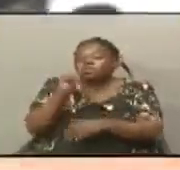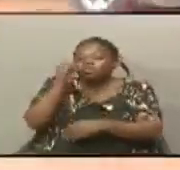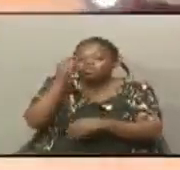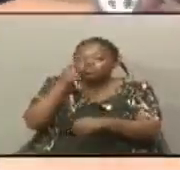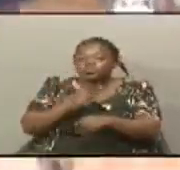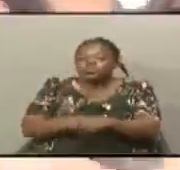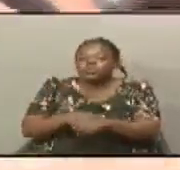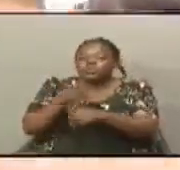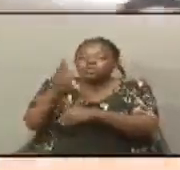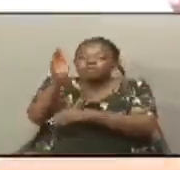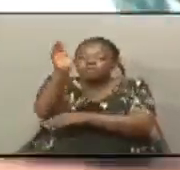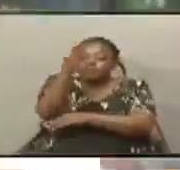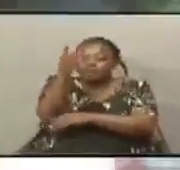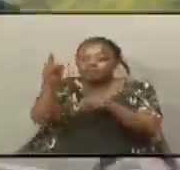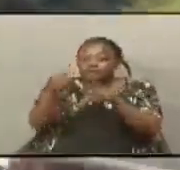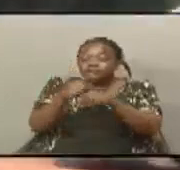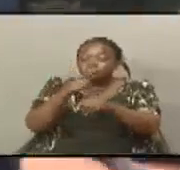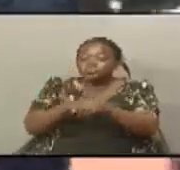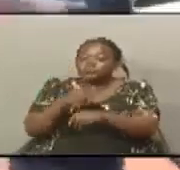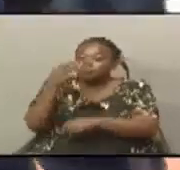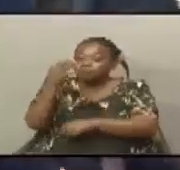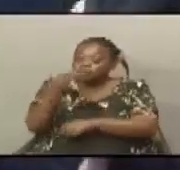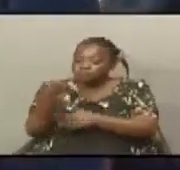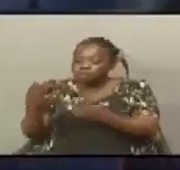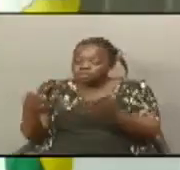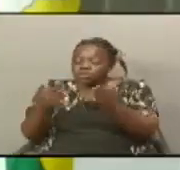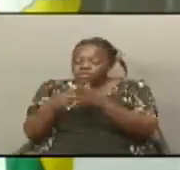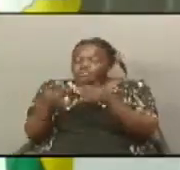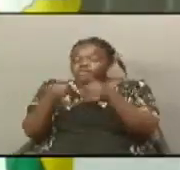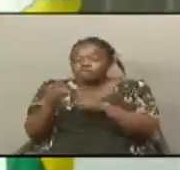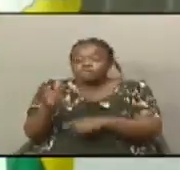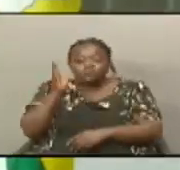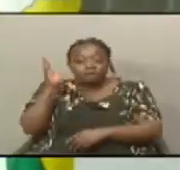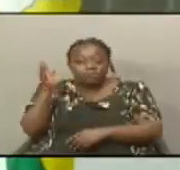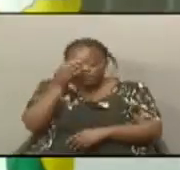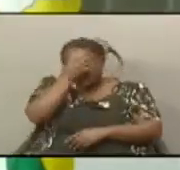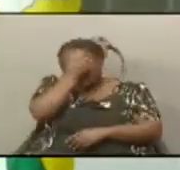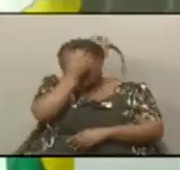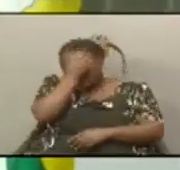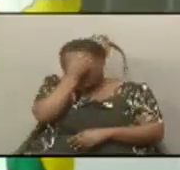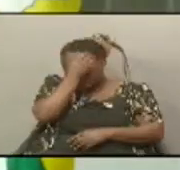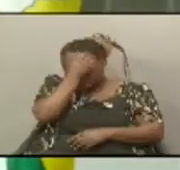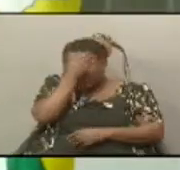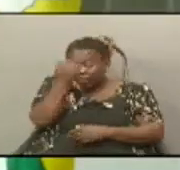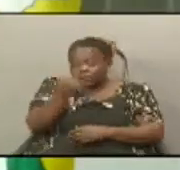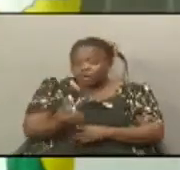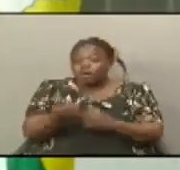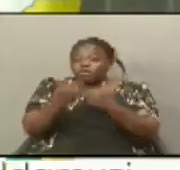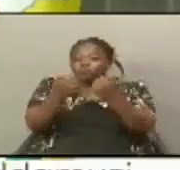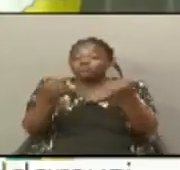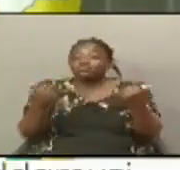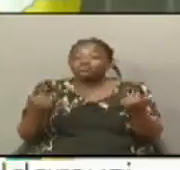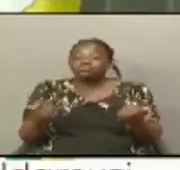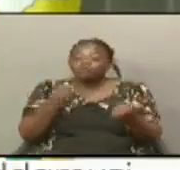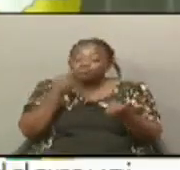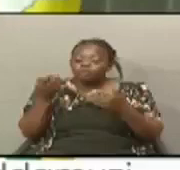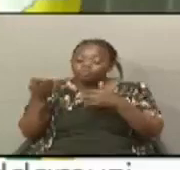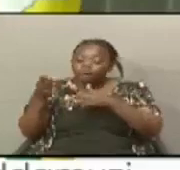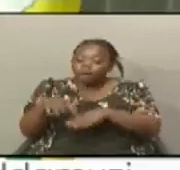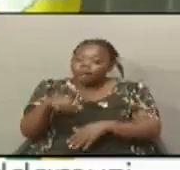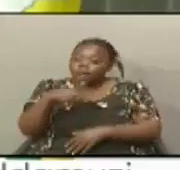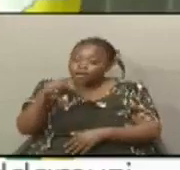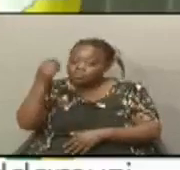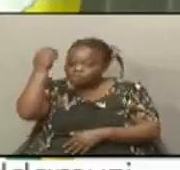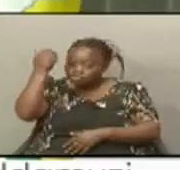6 ate ku ssaawa 9 omusango gutandika okuwulirwa. Kati abaana b'omugenzi bagenze mu